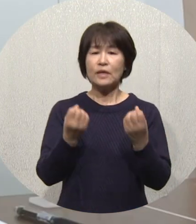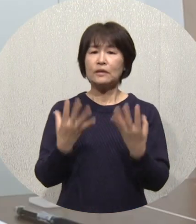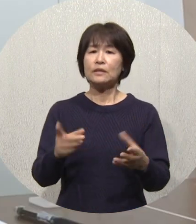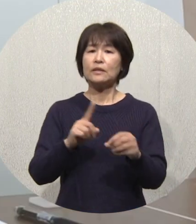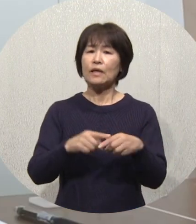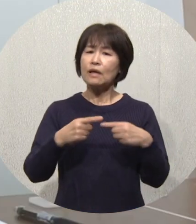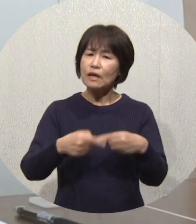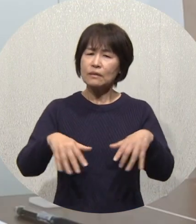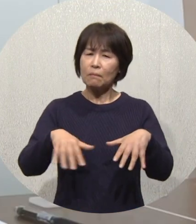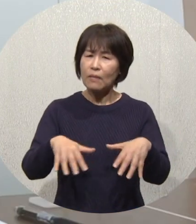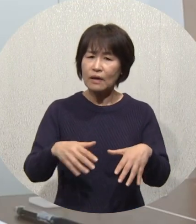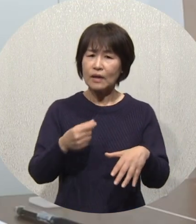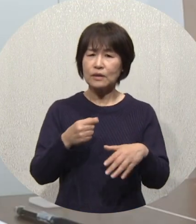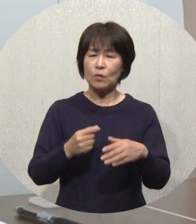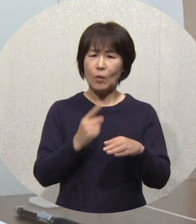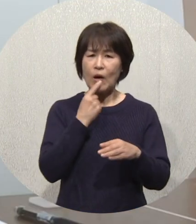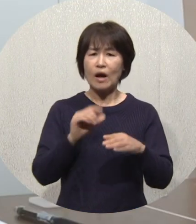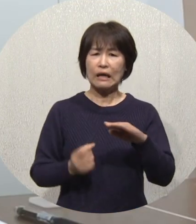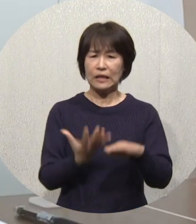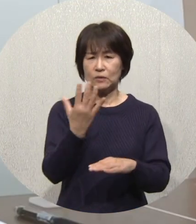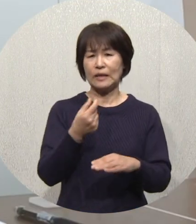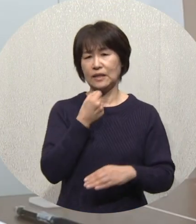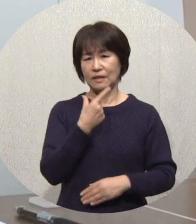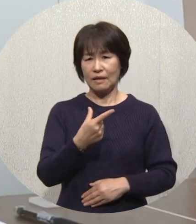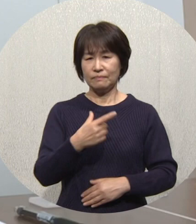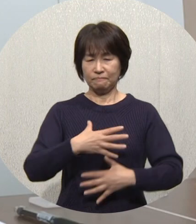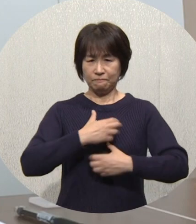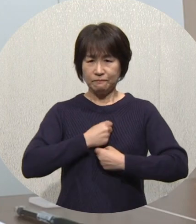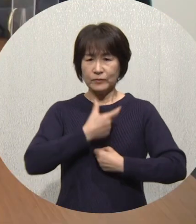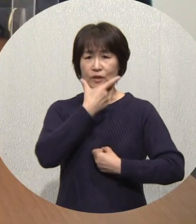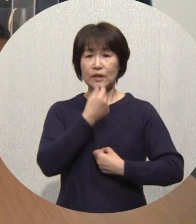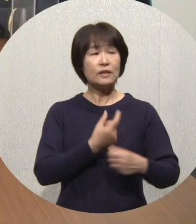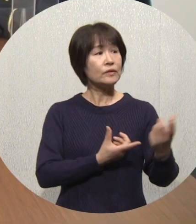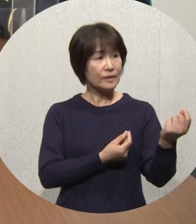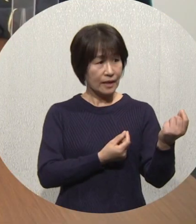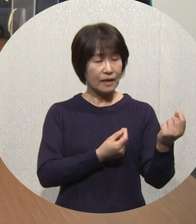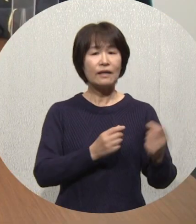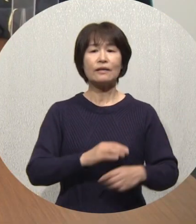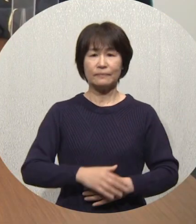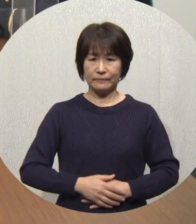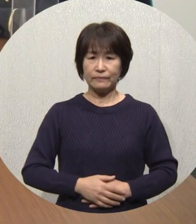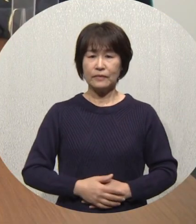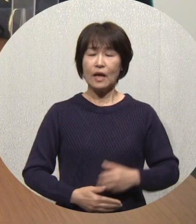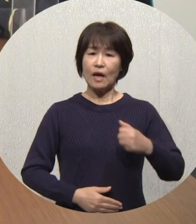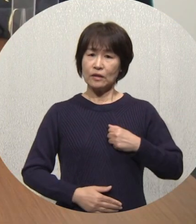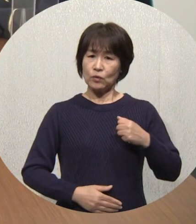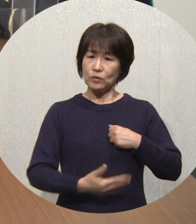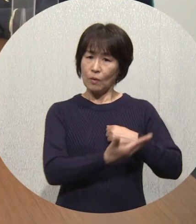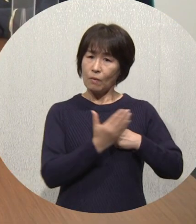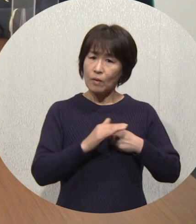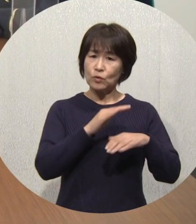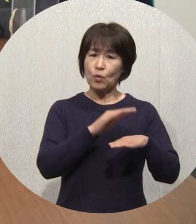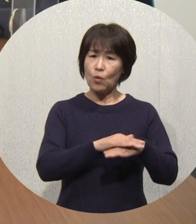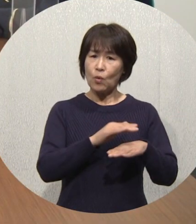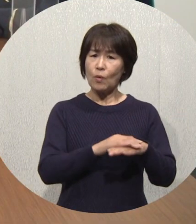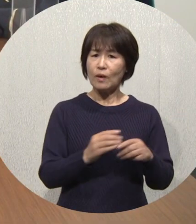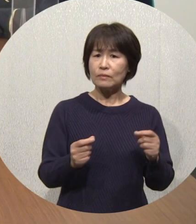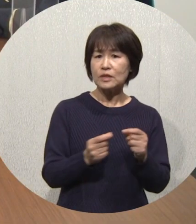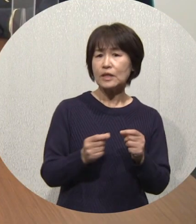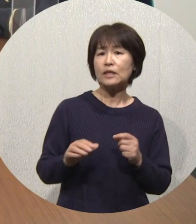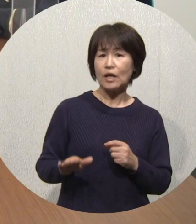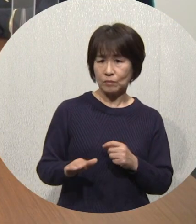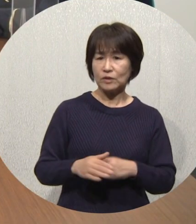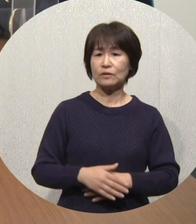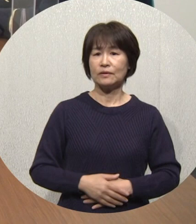新年早々火事っていうのは嫌ですから、気をつけたいですね。 はい、火災から命を守る方法は身近なところからあります